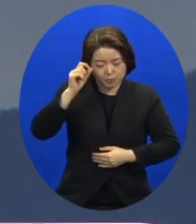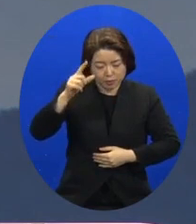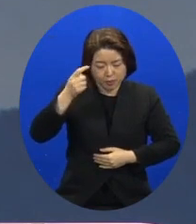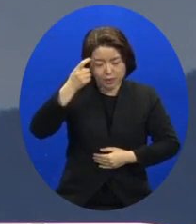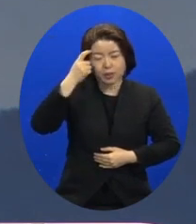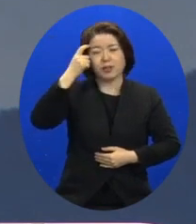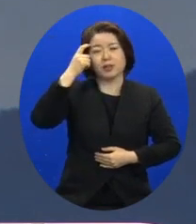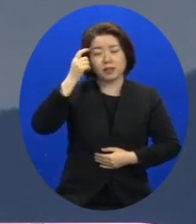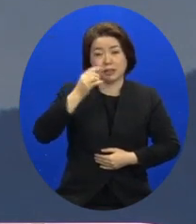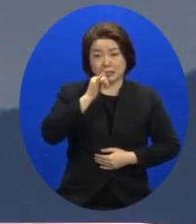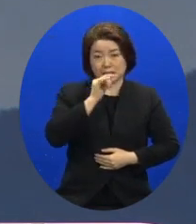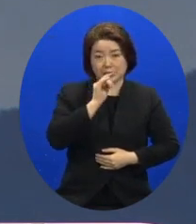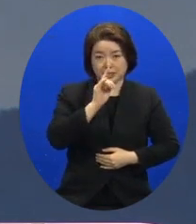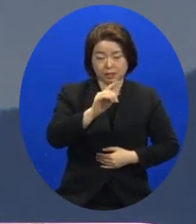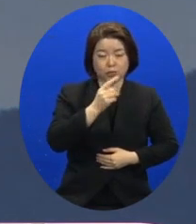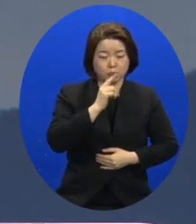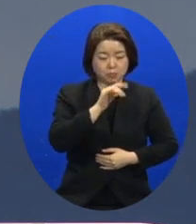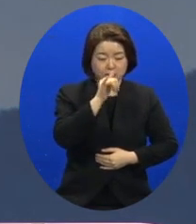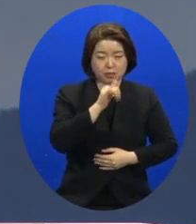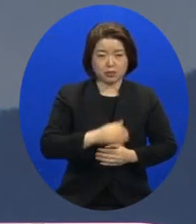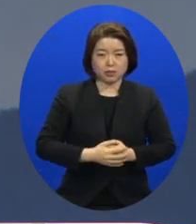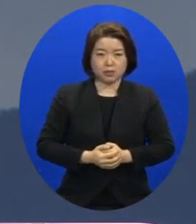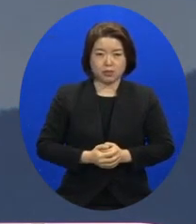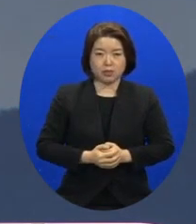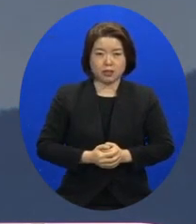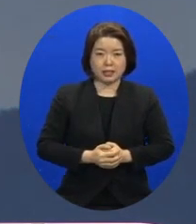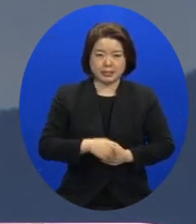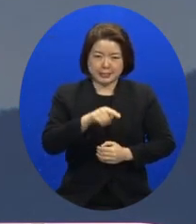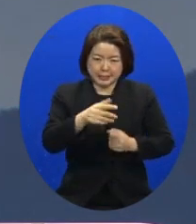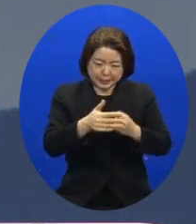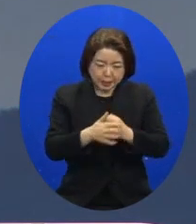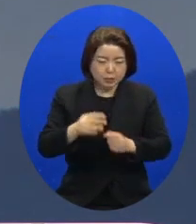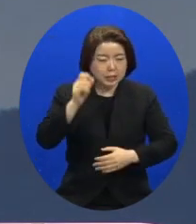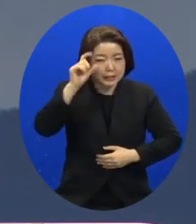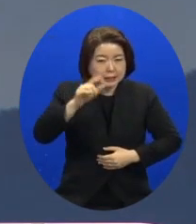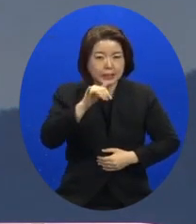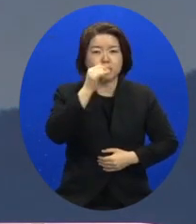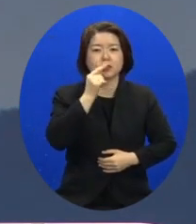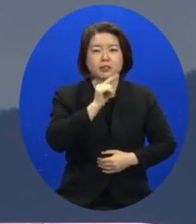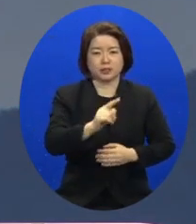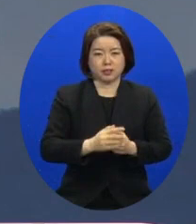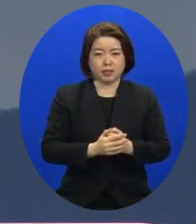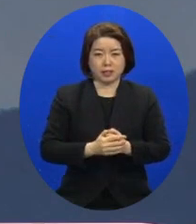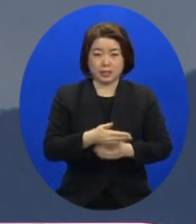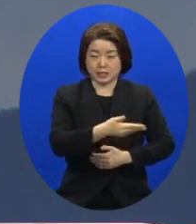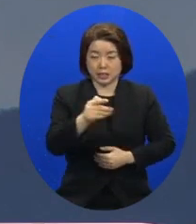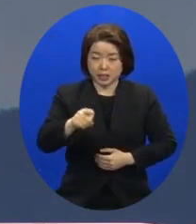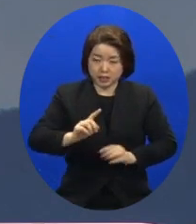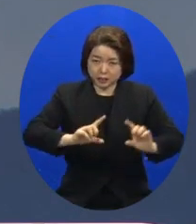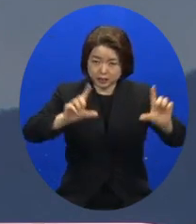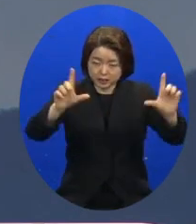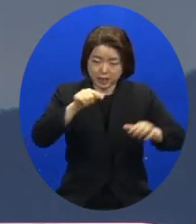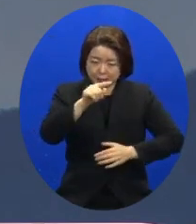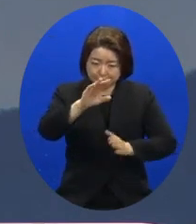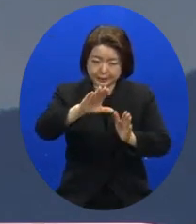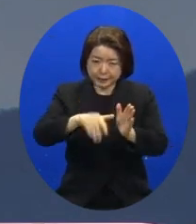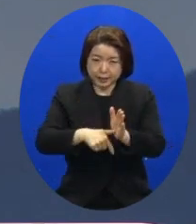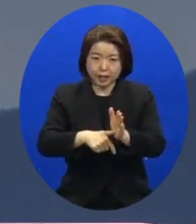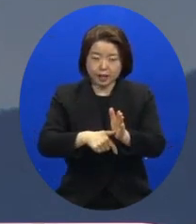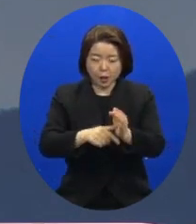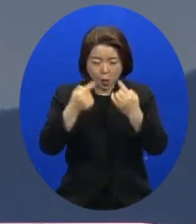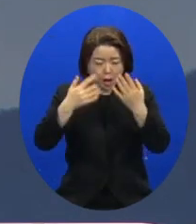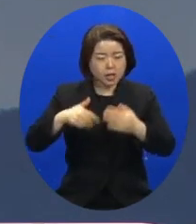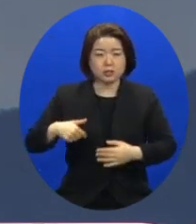말씀합니다. 마태복음 25장 13절에 그런즉 깨어 있으라. 너희는 그날과 그때를 알지 못하느니라.